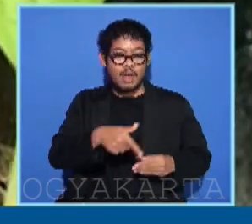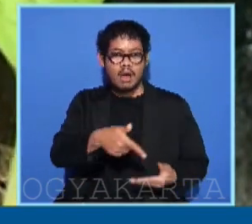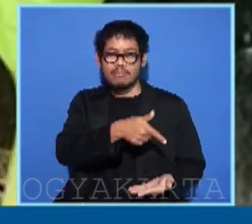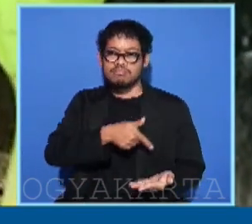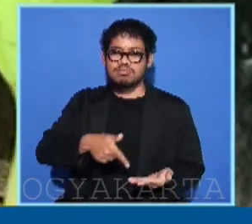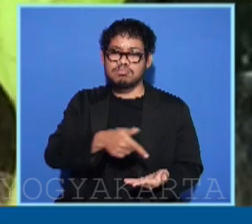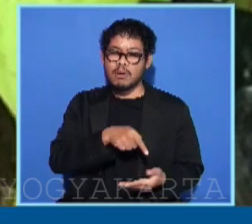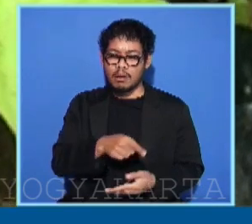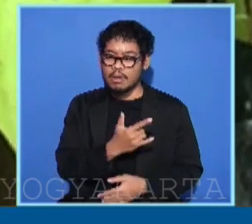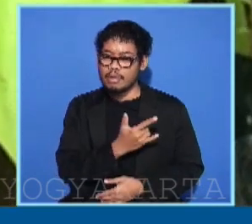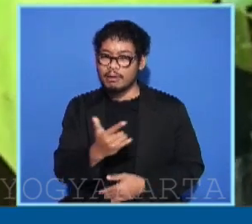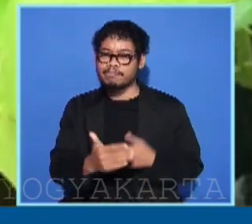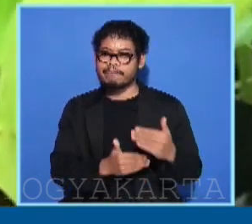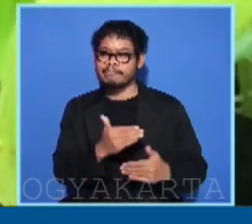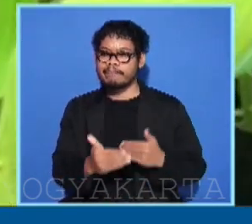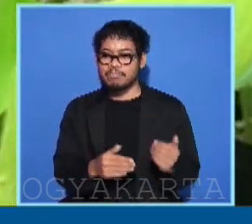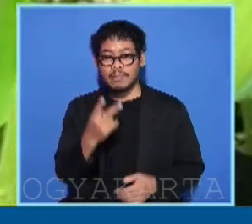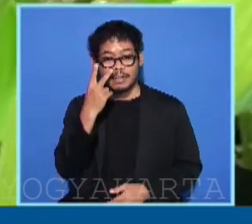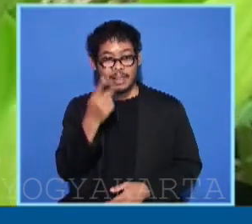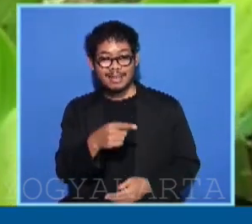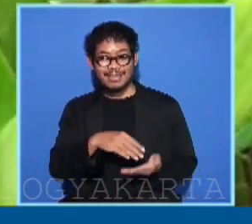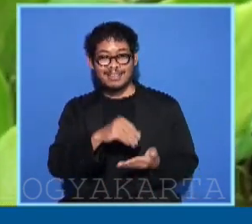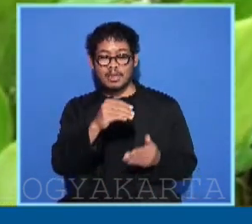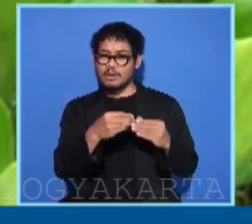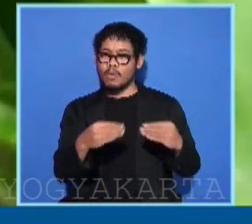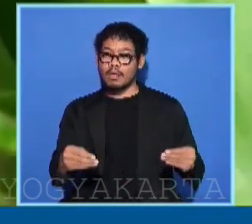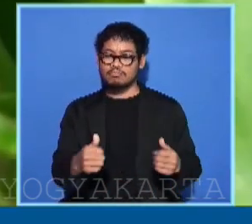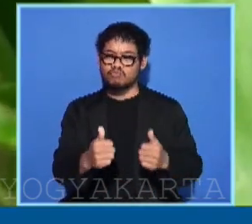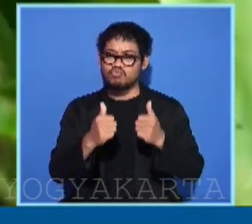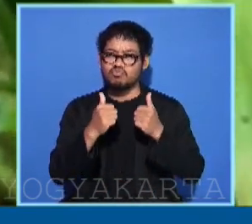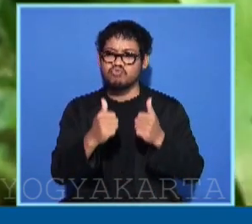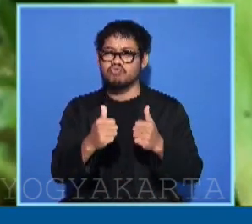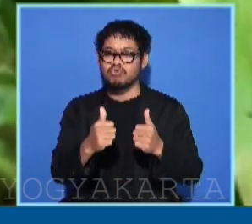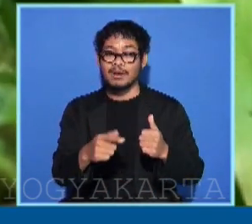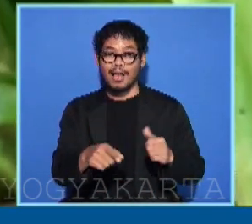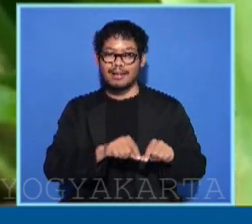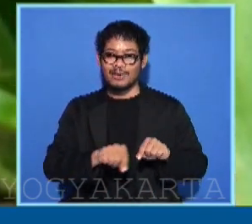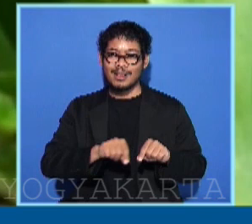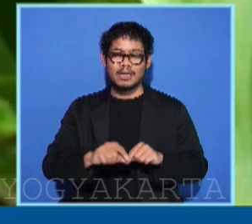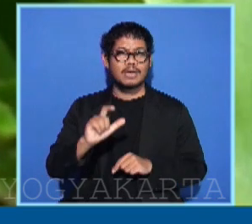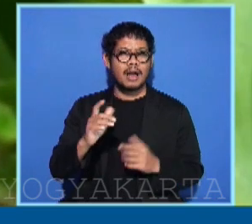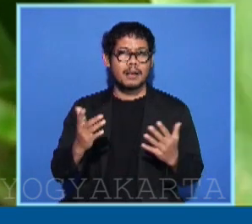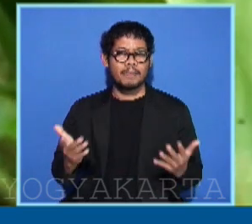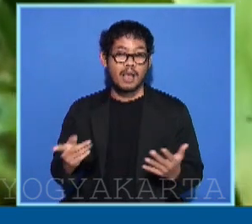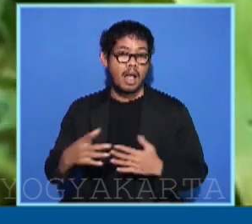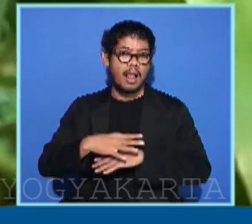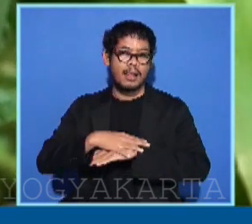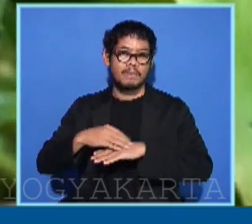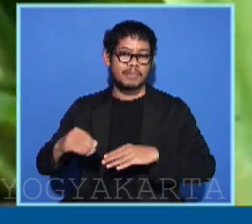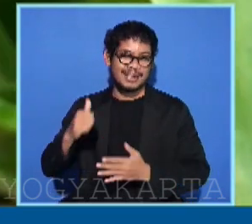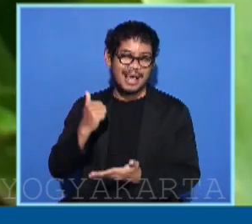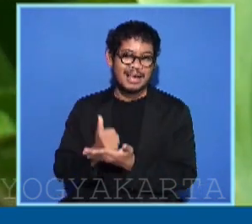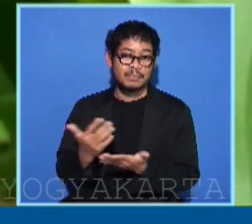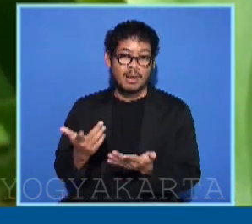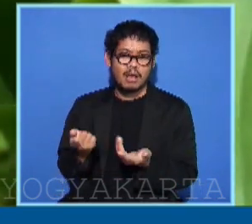besar toningali kawanteran City engsel beting budidaya kunir Cemeng meniko katindak akan Kang dicoro organik sawota wis kanggeh